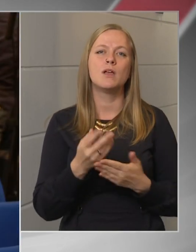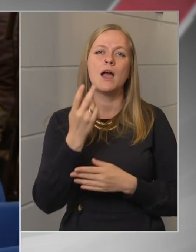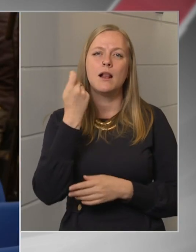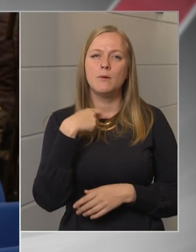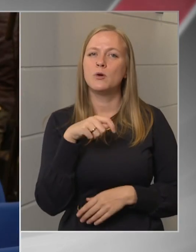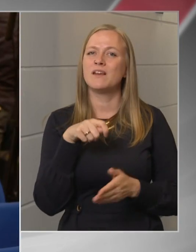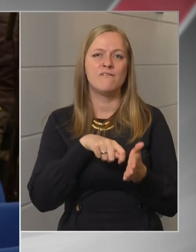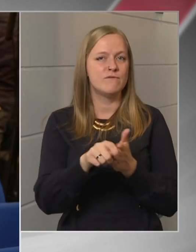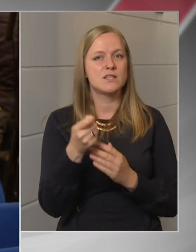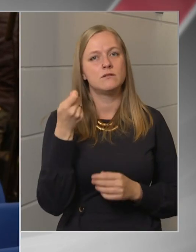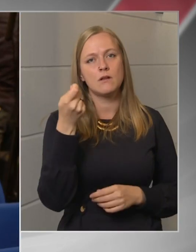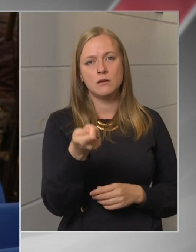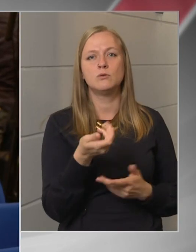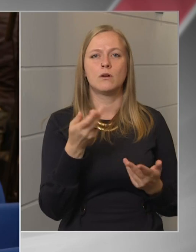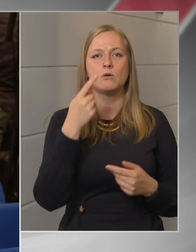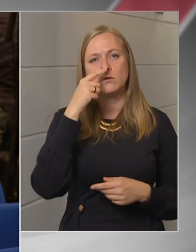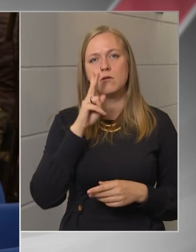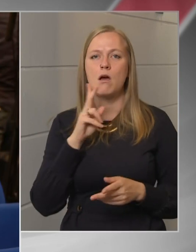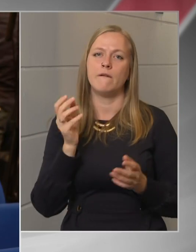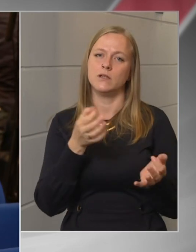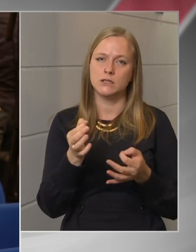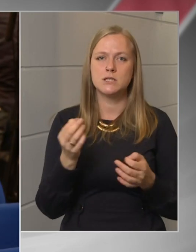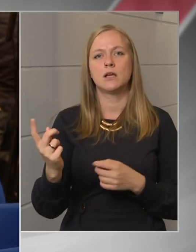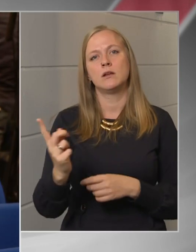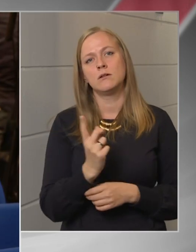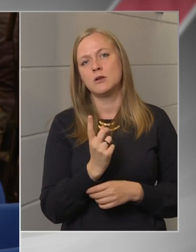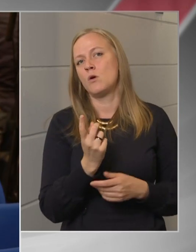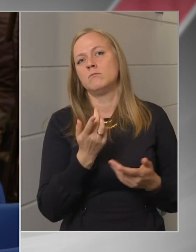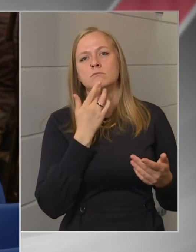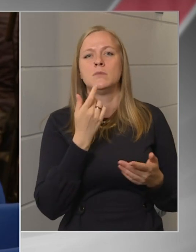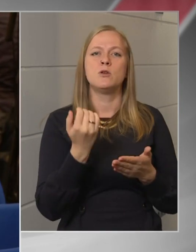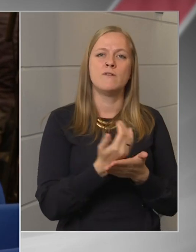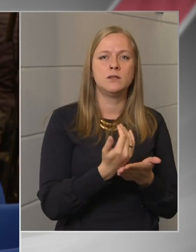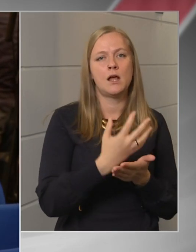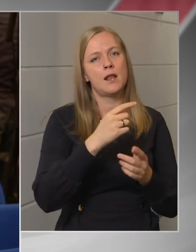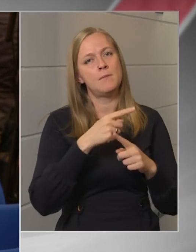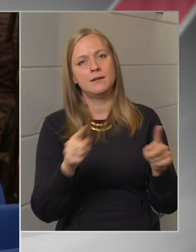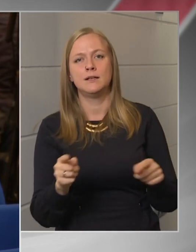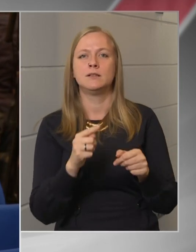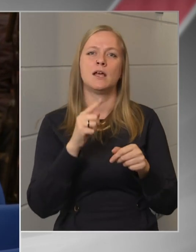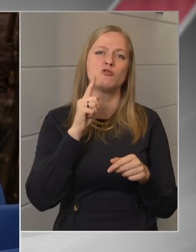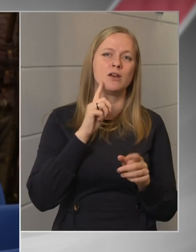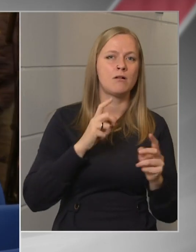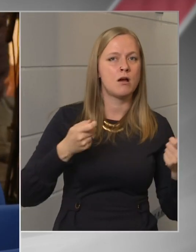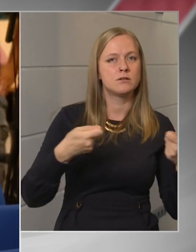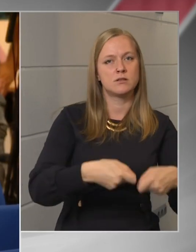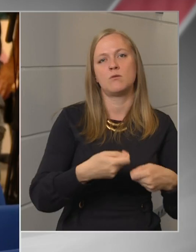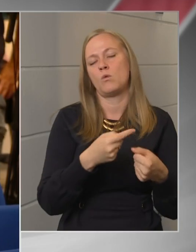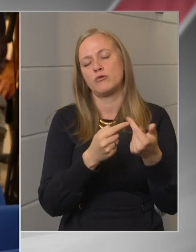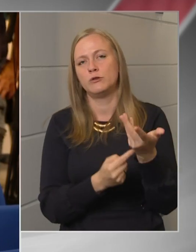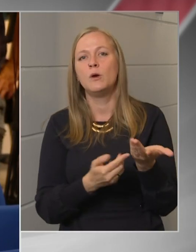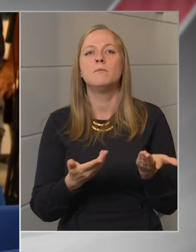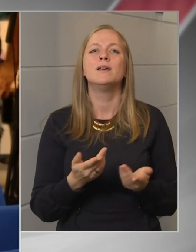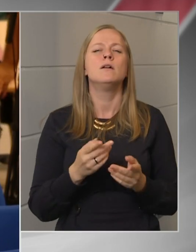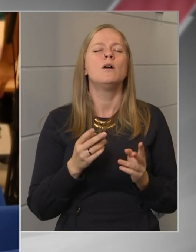nem fizet adót, akkor ugye a NAV intézkedik, jön a jövedelemletiltás, inkasszó, és még sorolhatnám. Ezért kérdezem, hogy hogyan